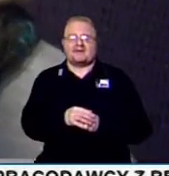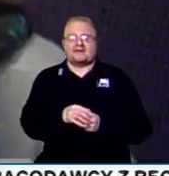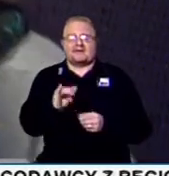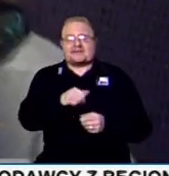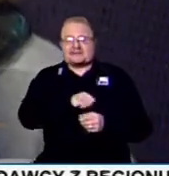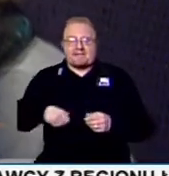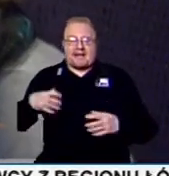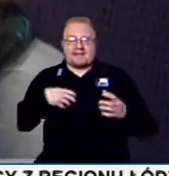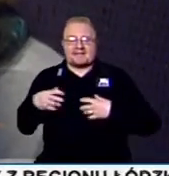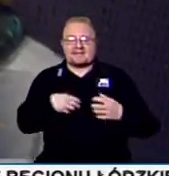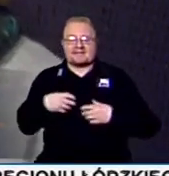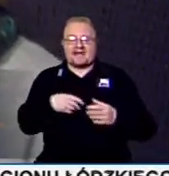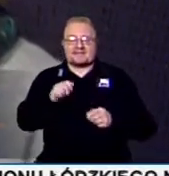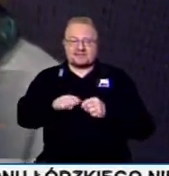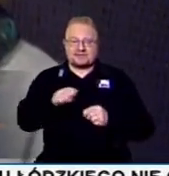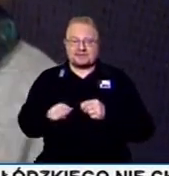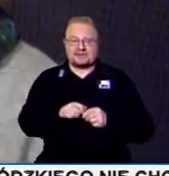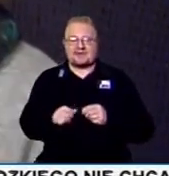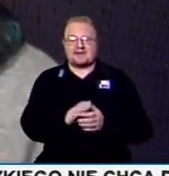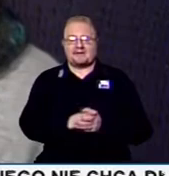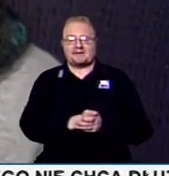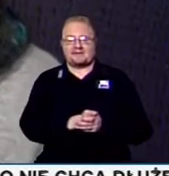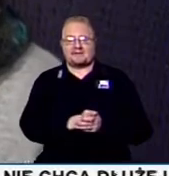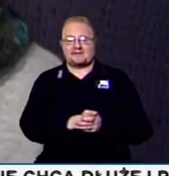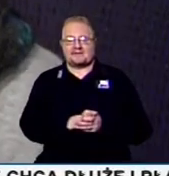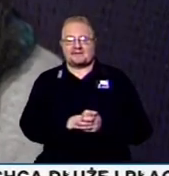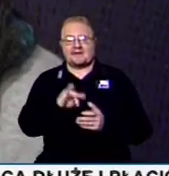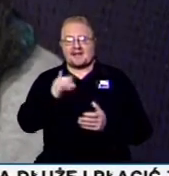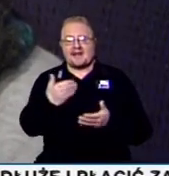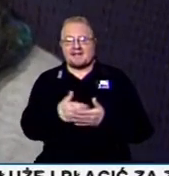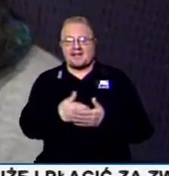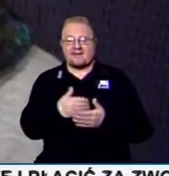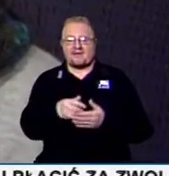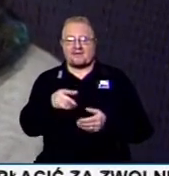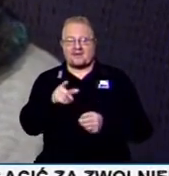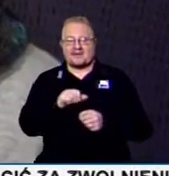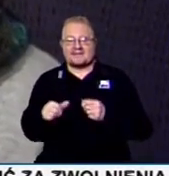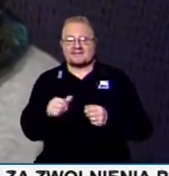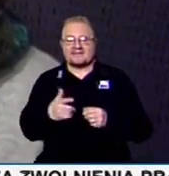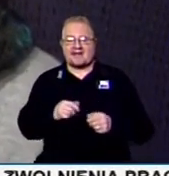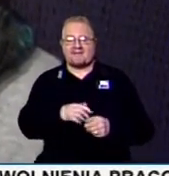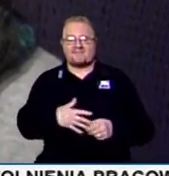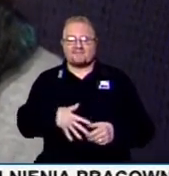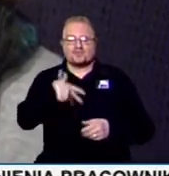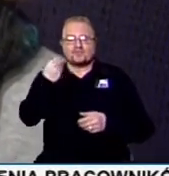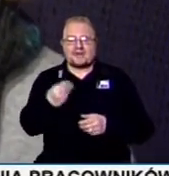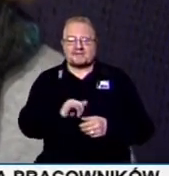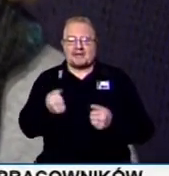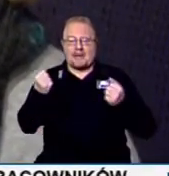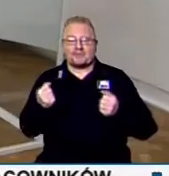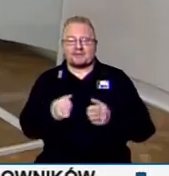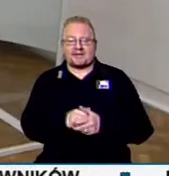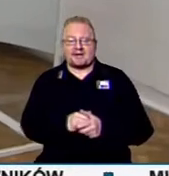artystka zniszczyła. No i chyba dlatego, tak, to jest takie wzruszające i takie mocno